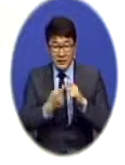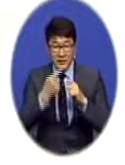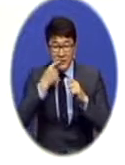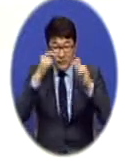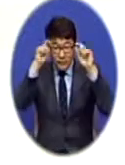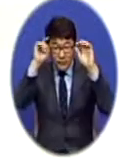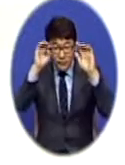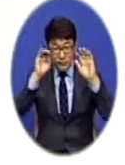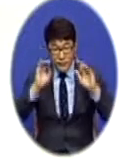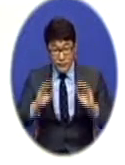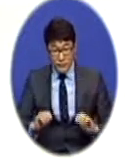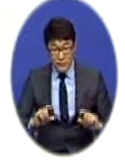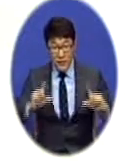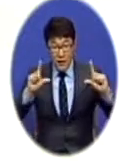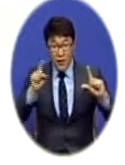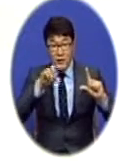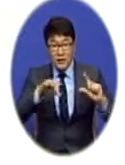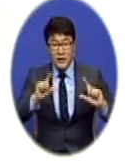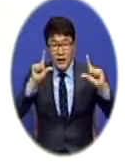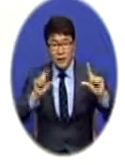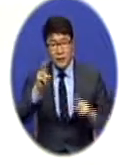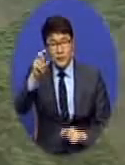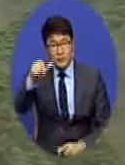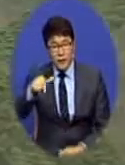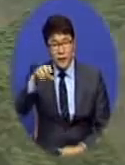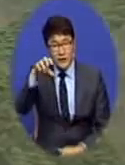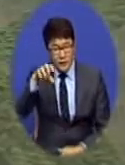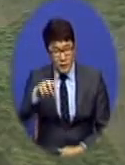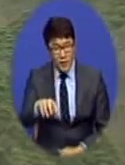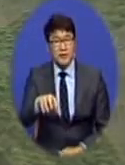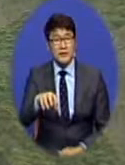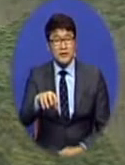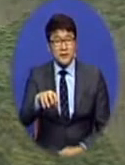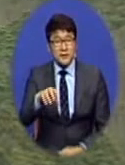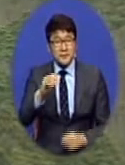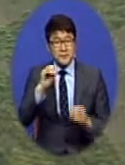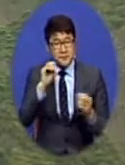천눈이 내리던 날 안동역 앞에서